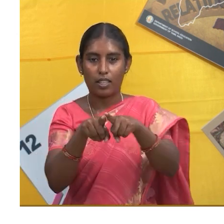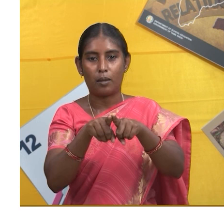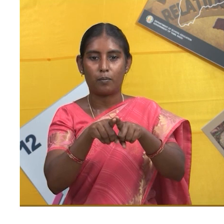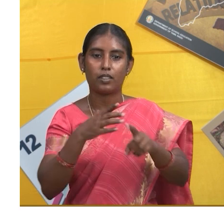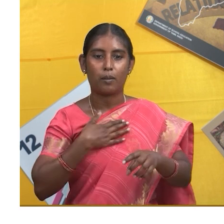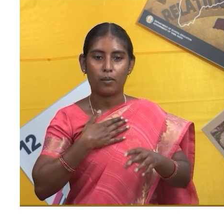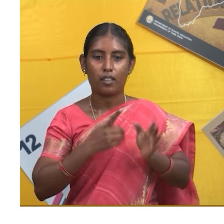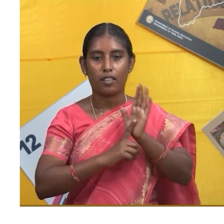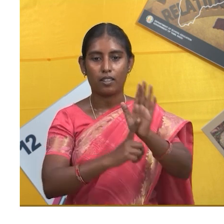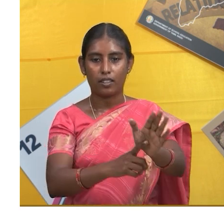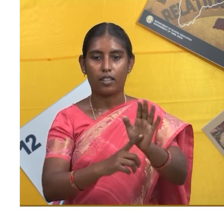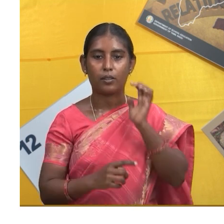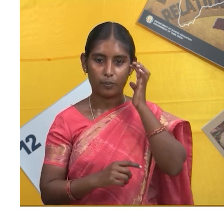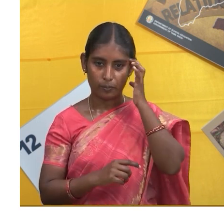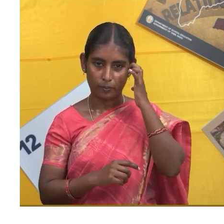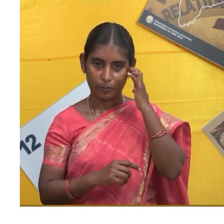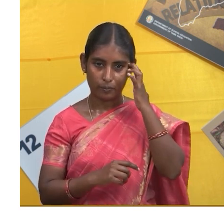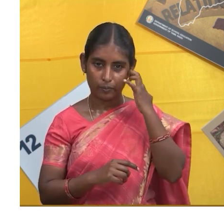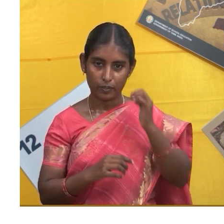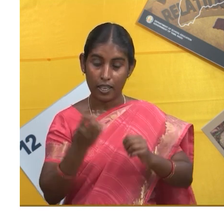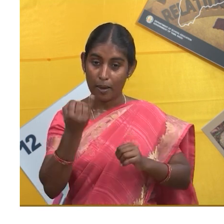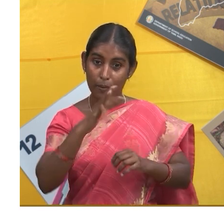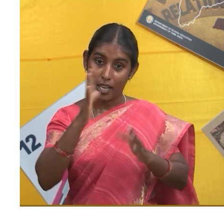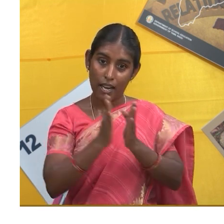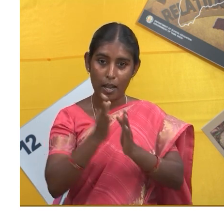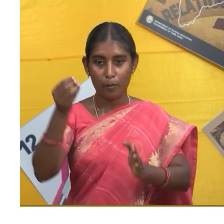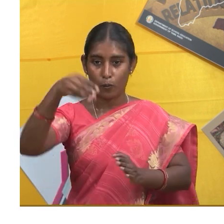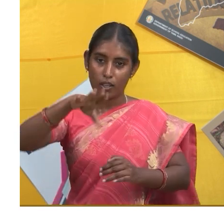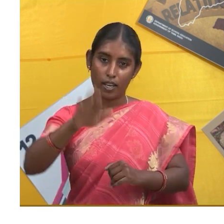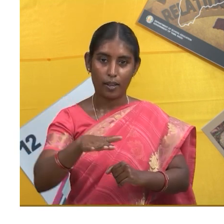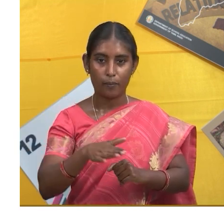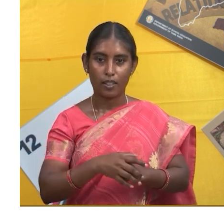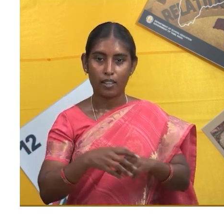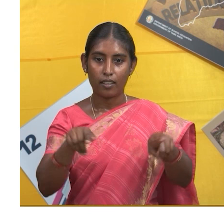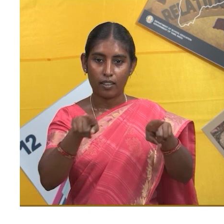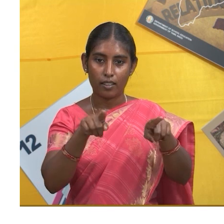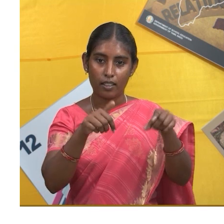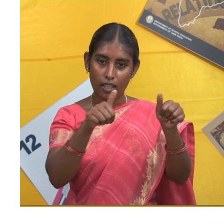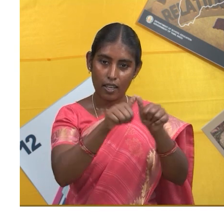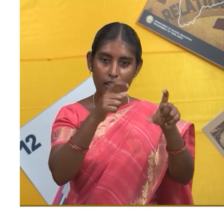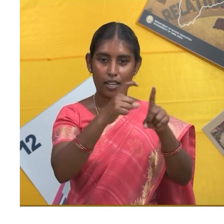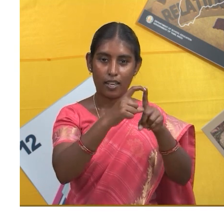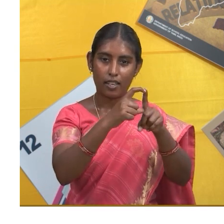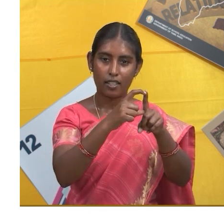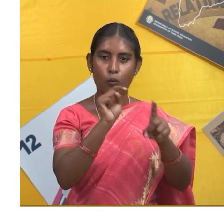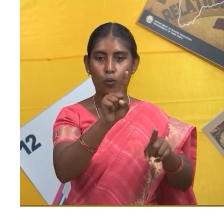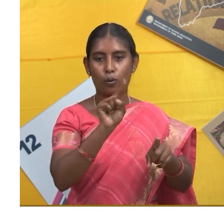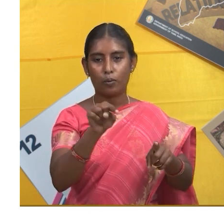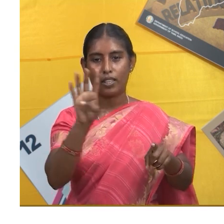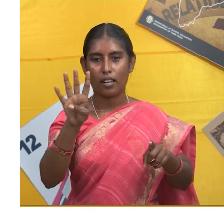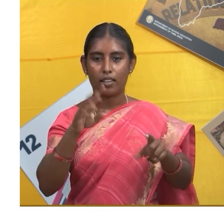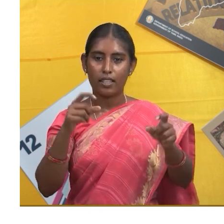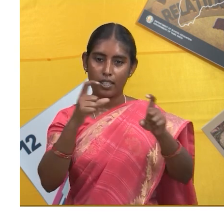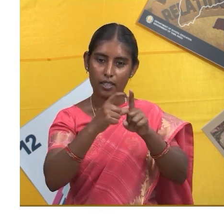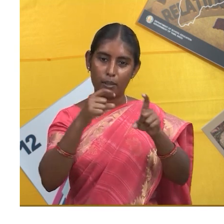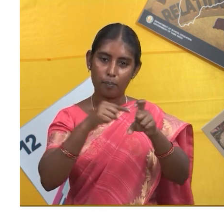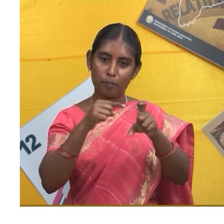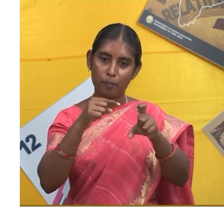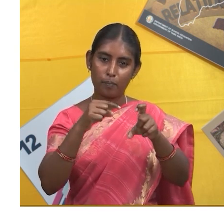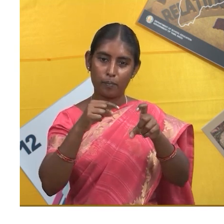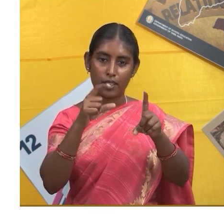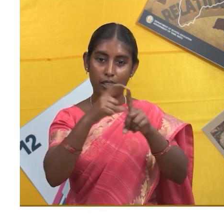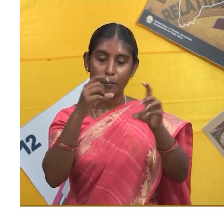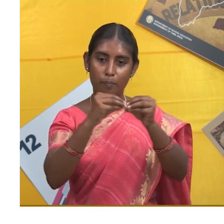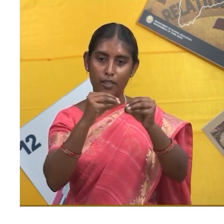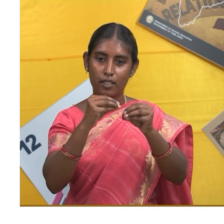பெரியப்புபிடாக